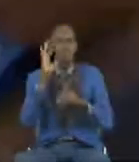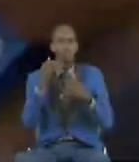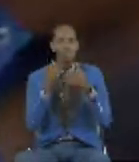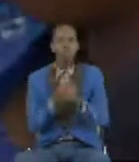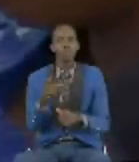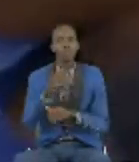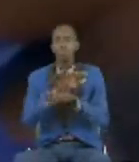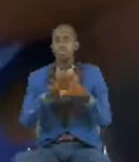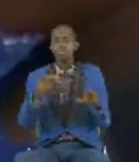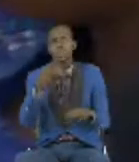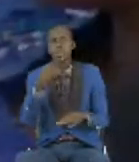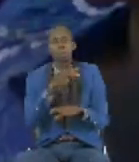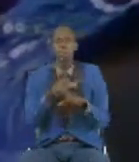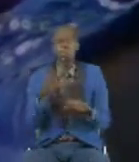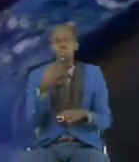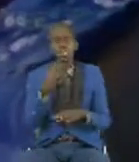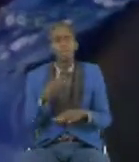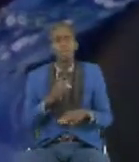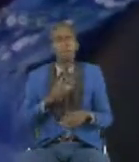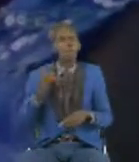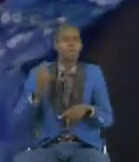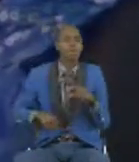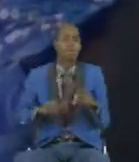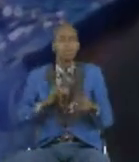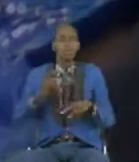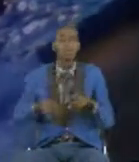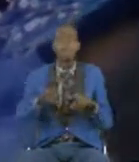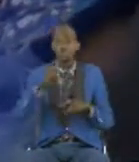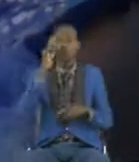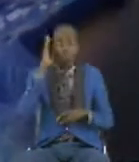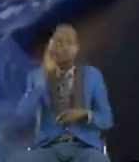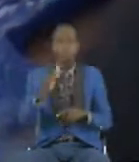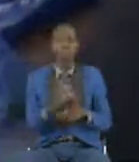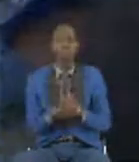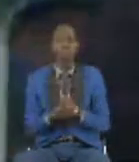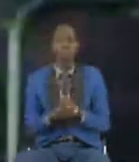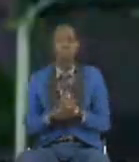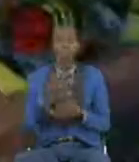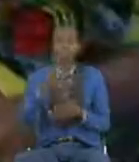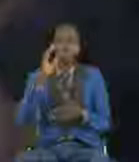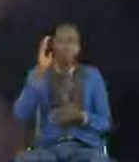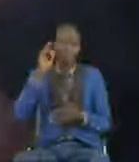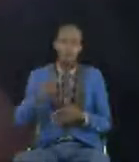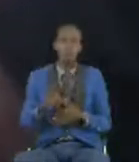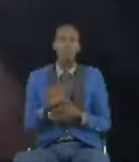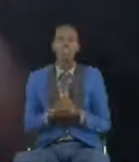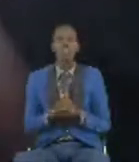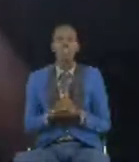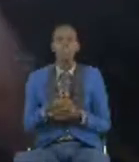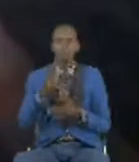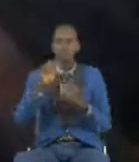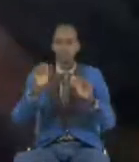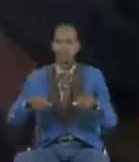Ne dis pas, ah, je ne peux pas, parce que tu le feras. Parce que tu dois, tu